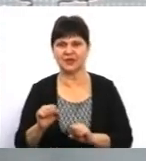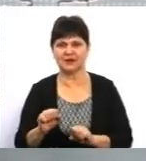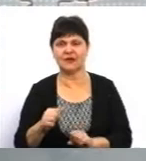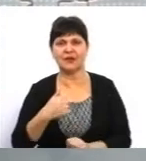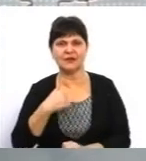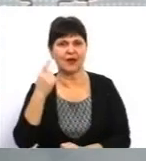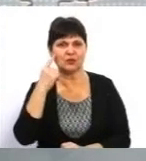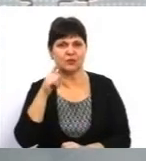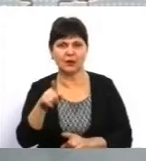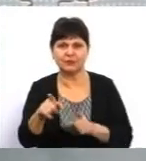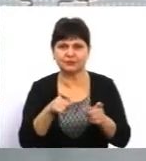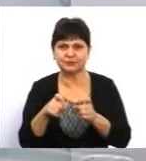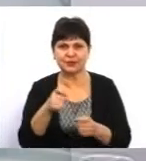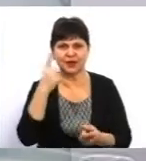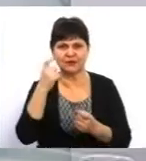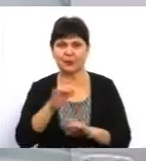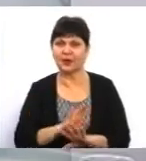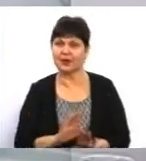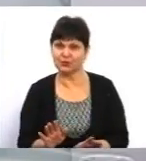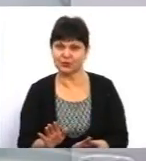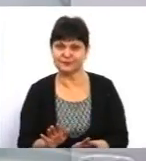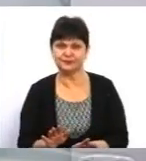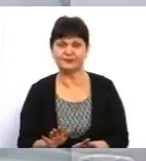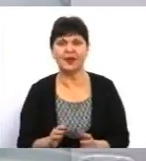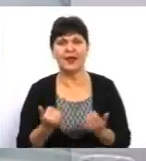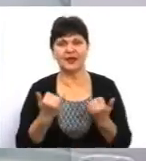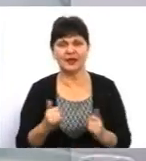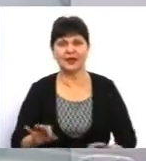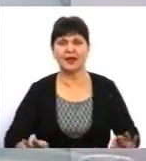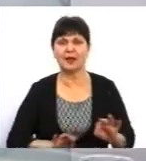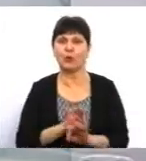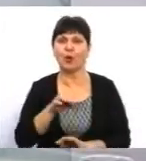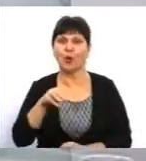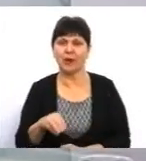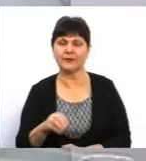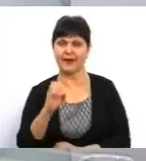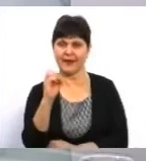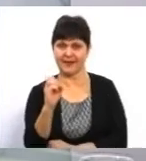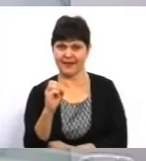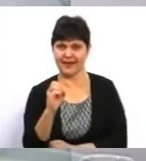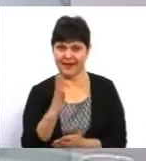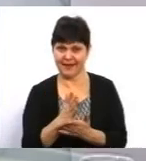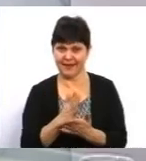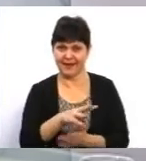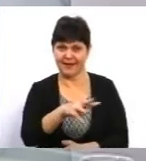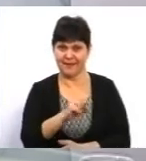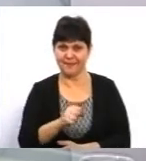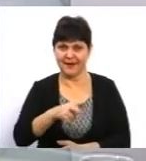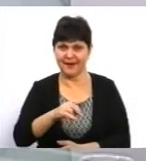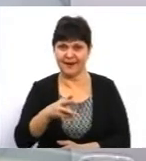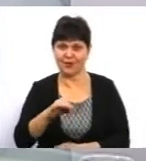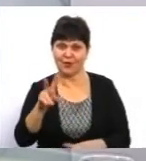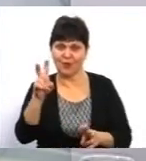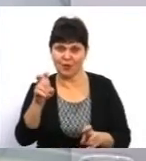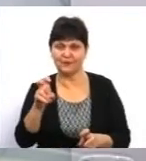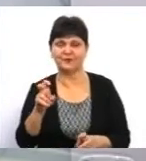буде. Наразі проєкт «Є малятко» у Вінниці тестується, як і в низці міст, про які ми раніше